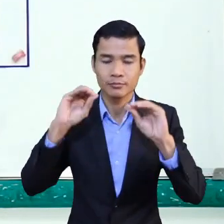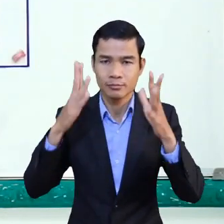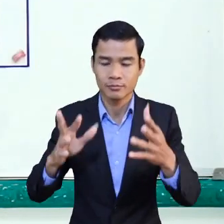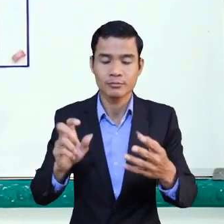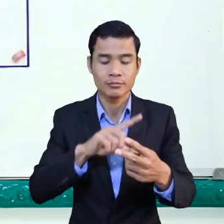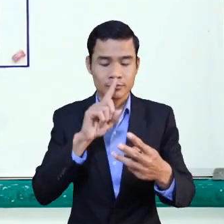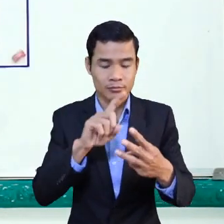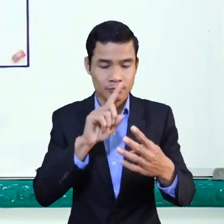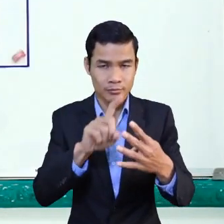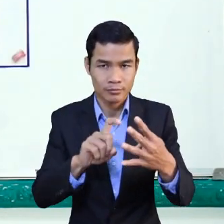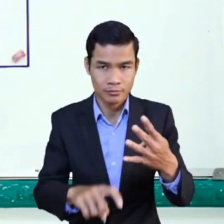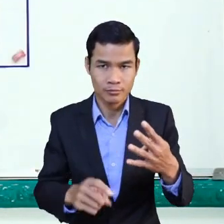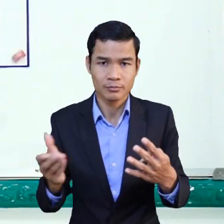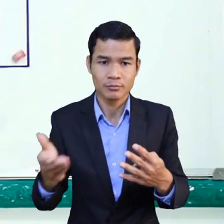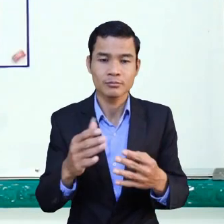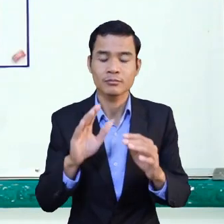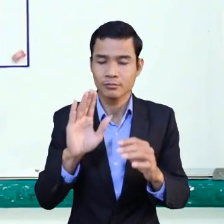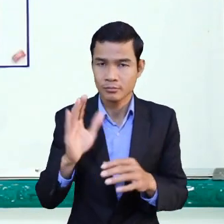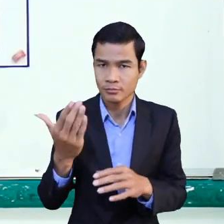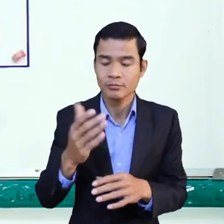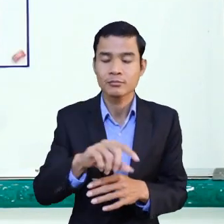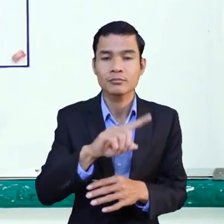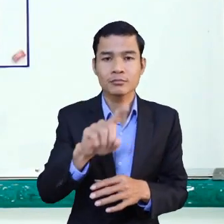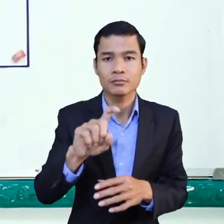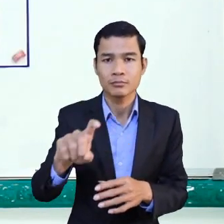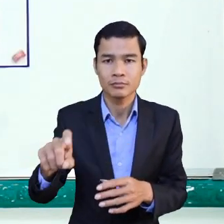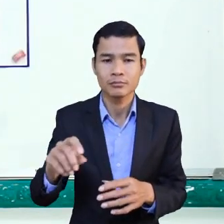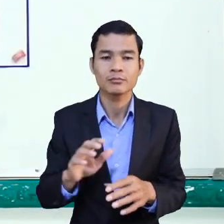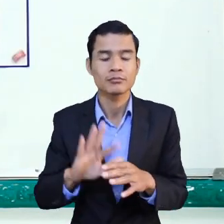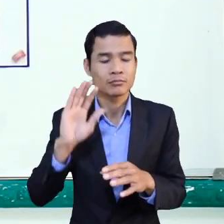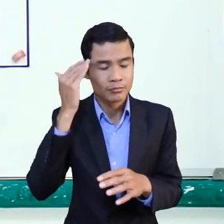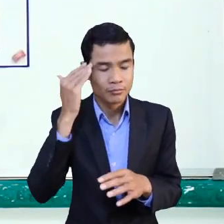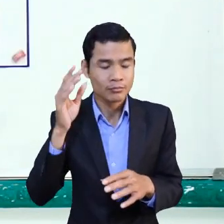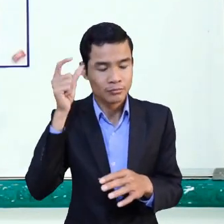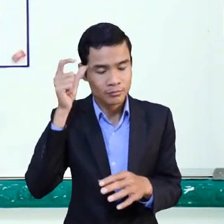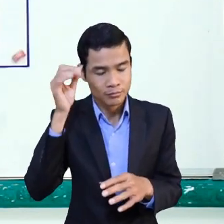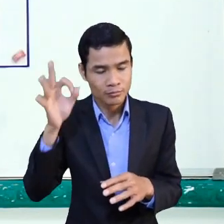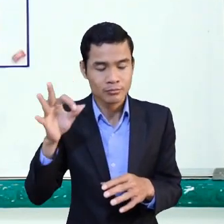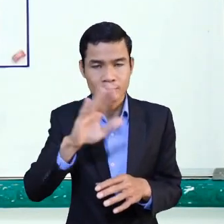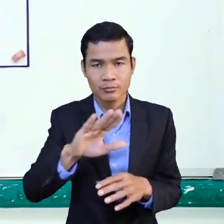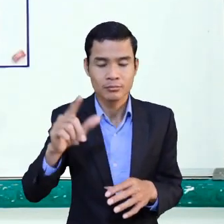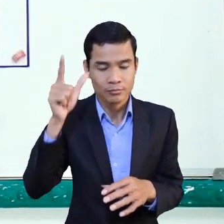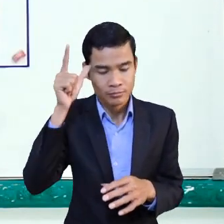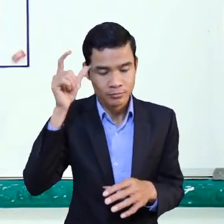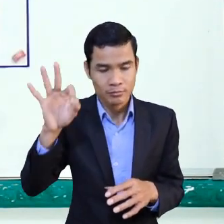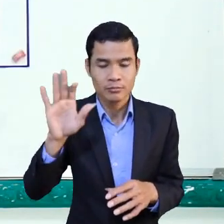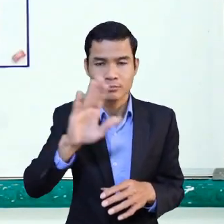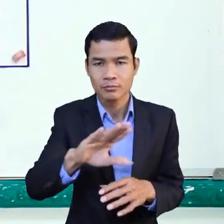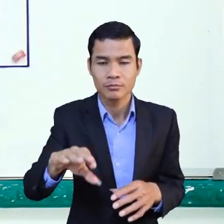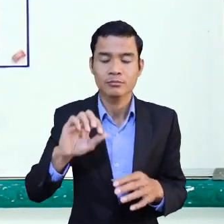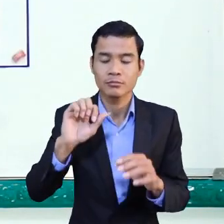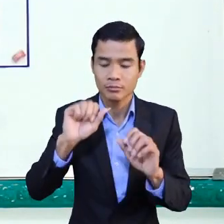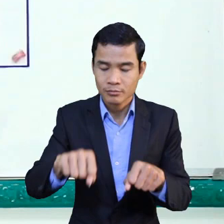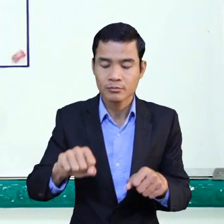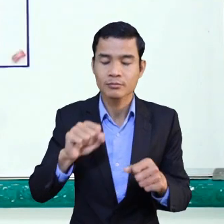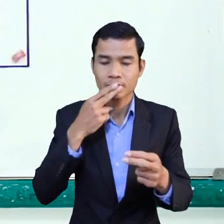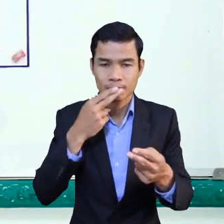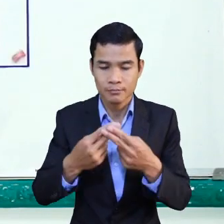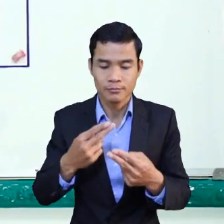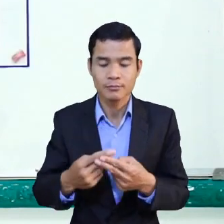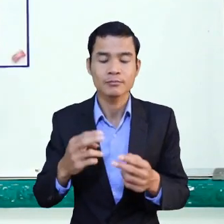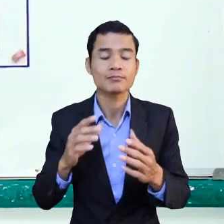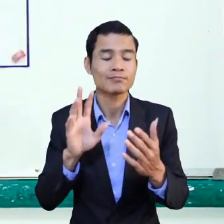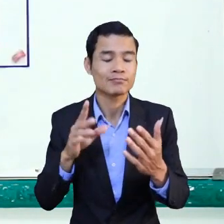ស់អ្នកគ្រូណាអ្នកគ្រូនឹងមានសំណួរសួរដល់កូនអ្នកគ្រូសង្ឃឹមនឹងជឿជាក់ថាកូនកូនប្រកាសជាចេះឆ្លើយសំណួរណាដោយកូនបាន